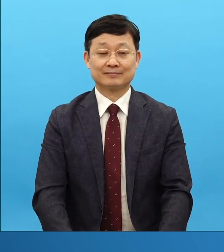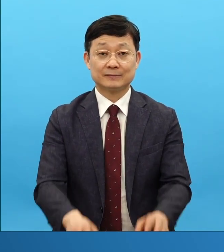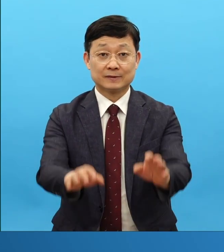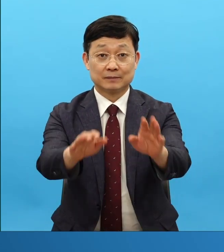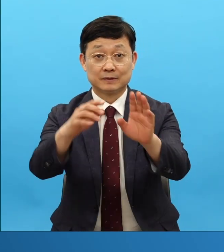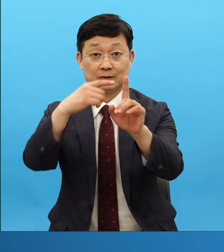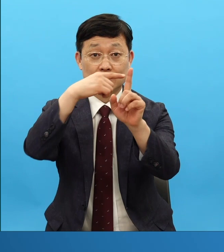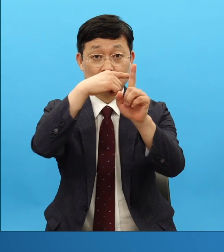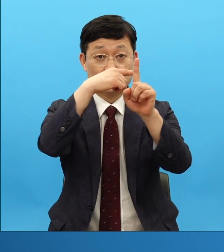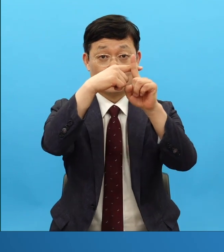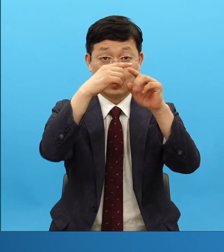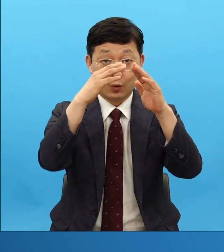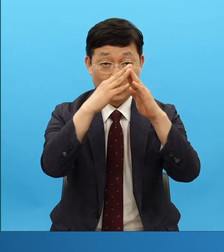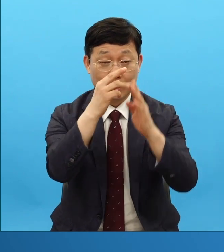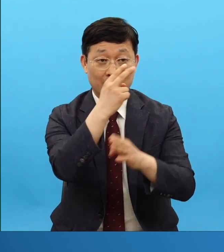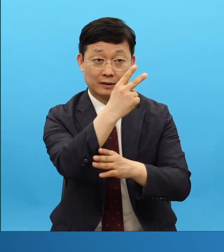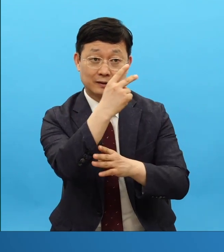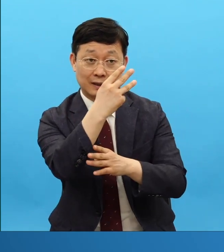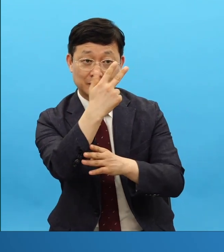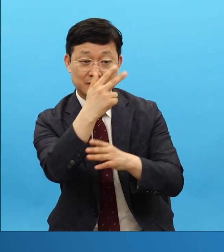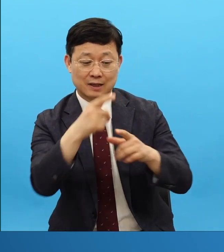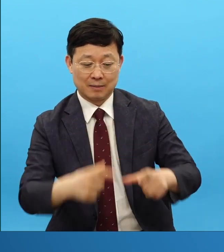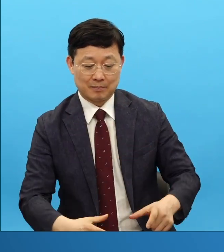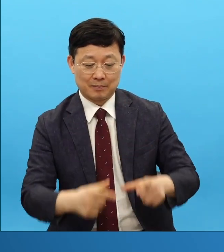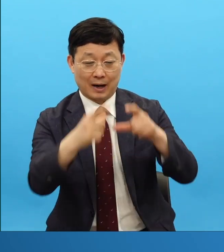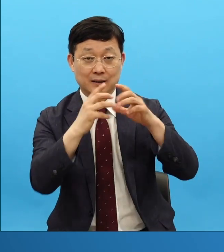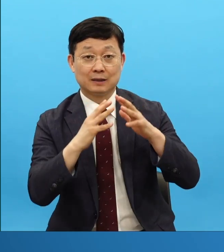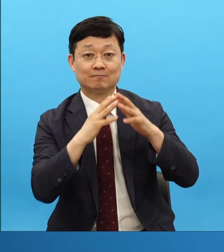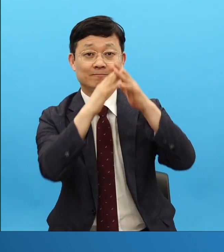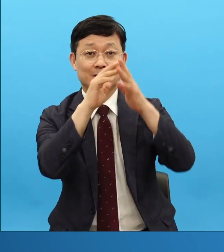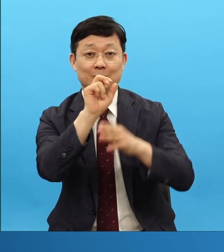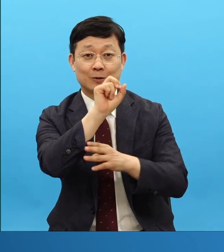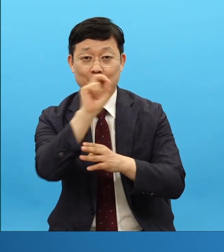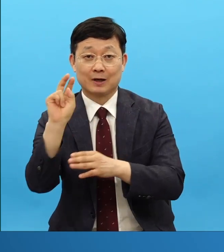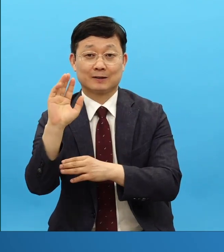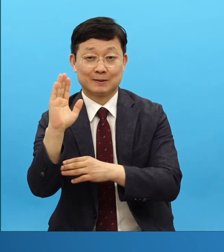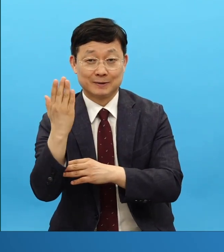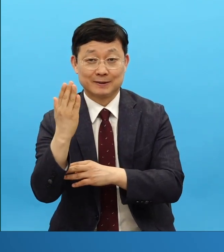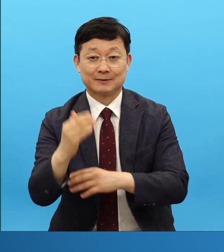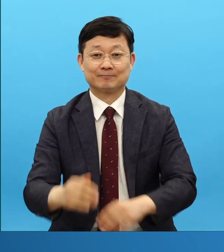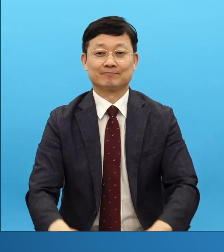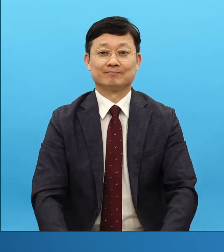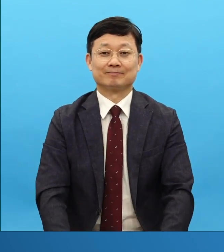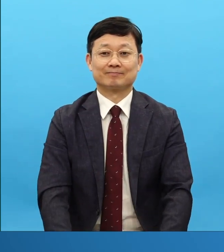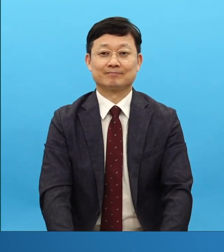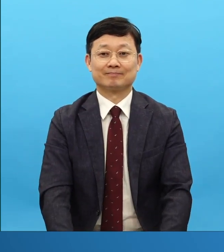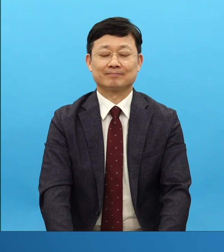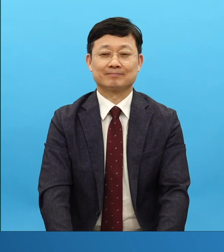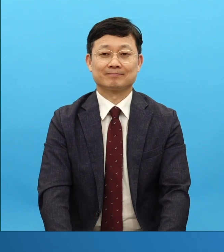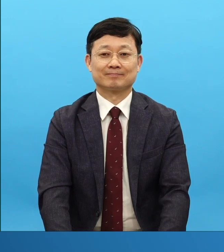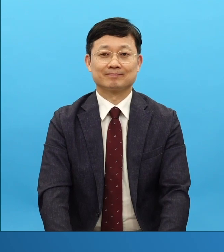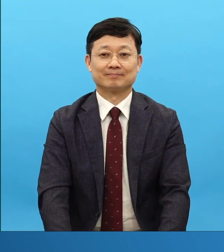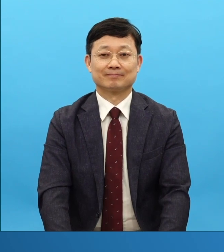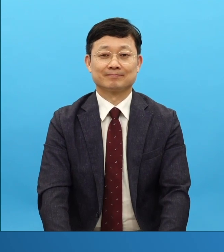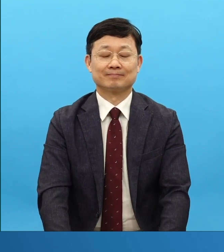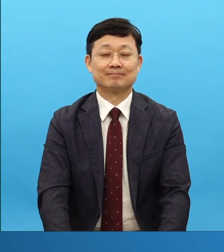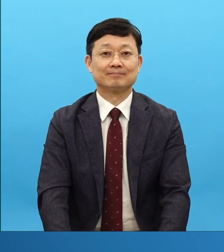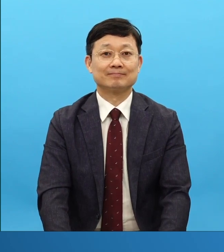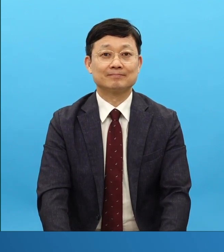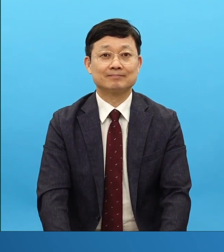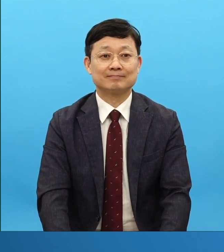교회의 237 망대 세워야 됩니다. We must raise the 237 partisan for the church.